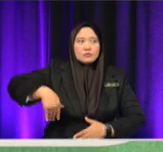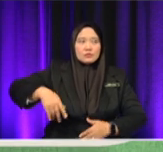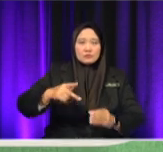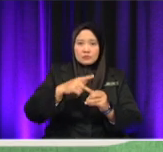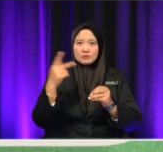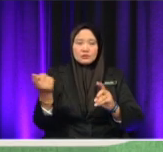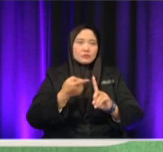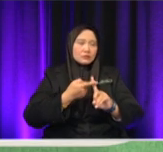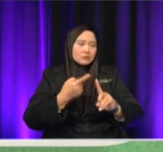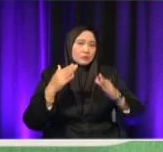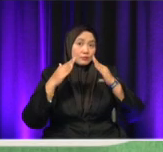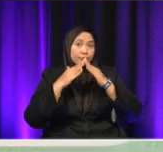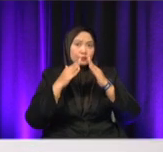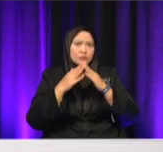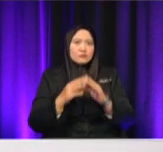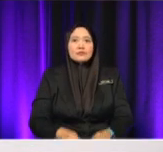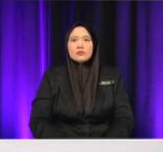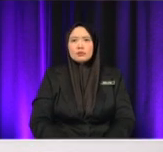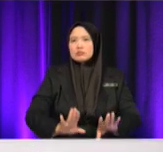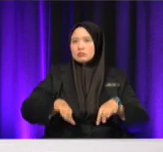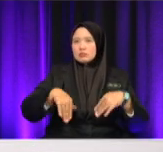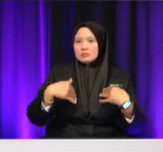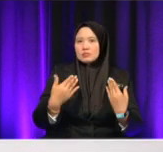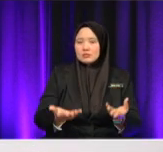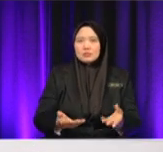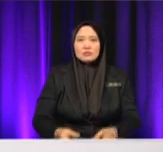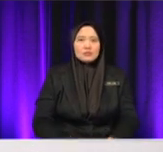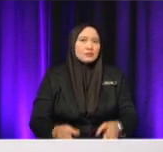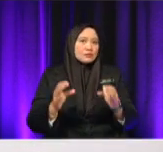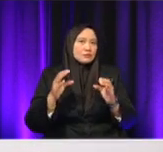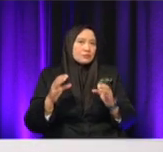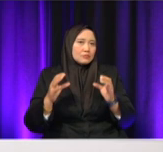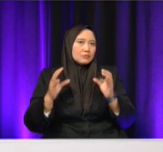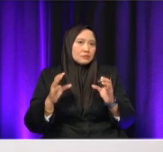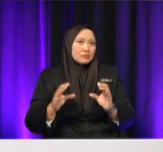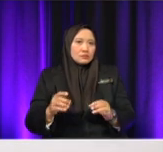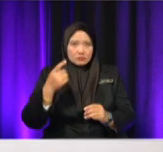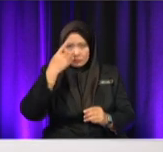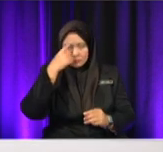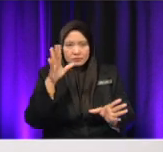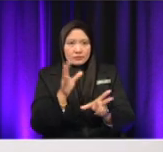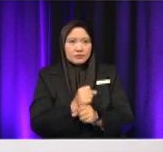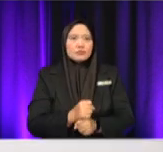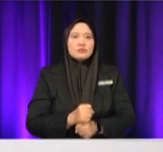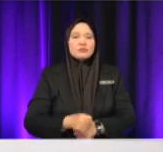berkongsi pandangan macam mana caranya kita tidak mendapatkan keinginan suami sebelum keluar rumah